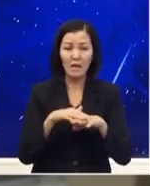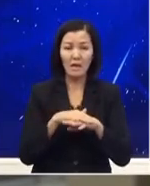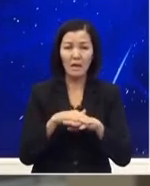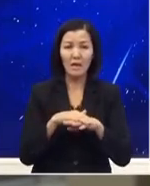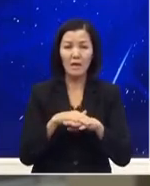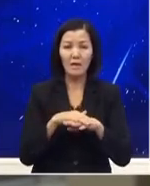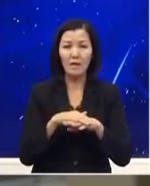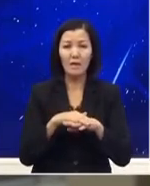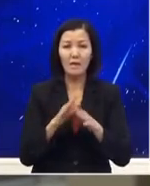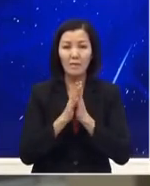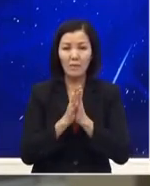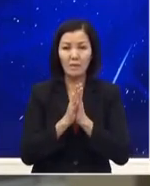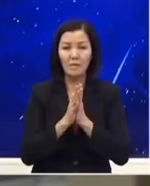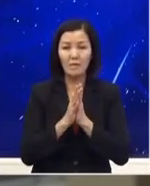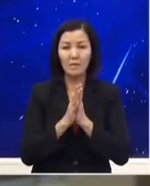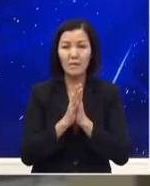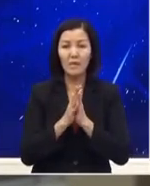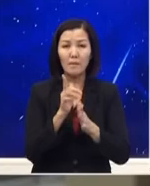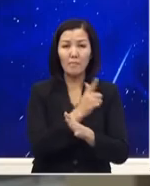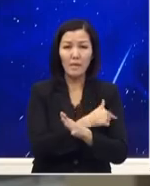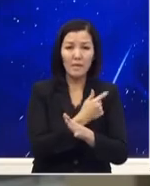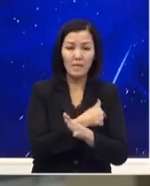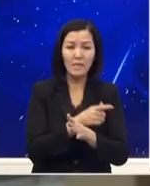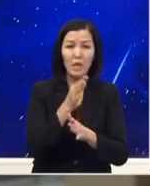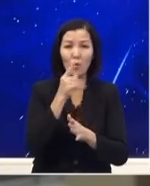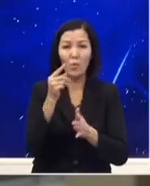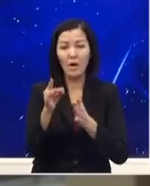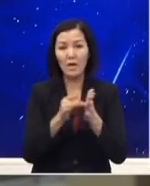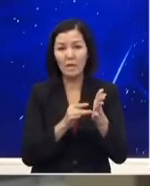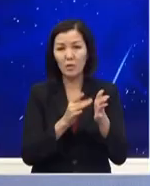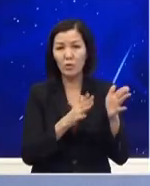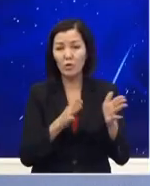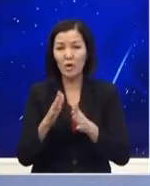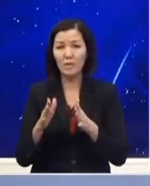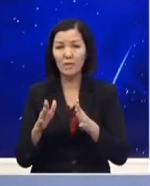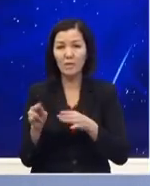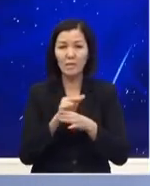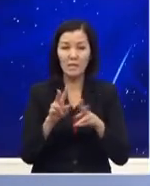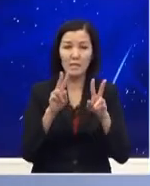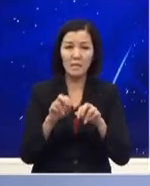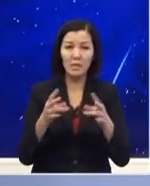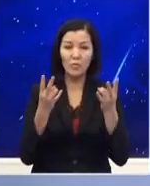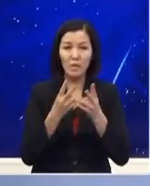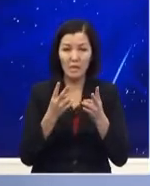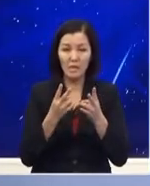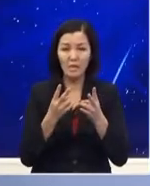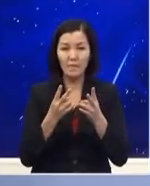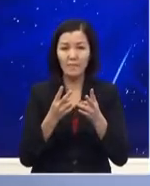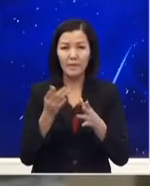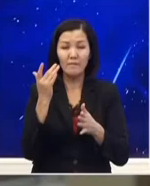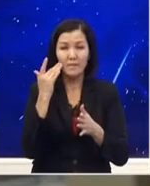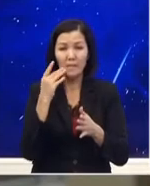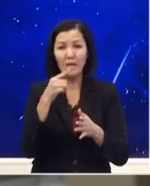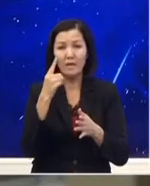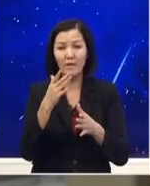айтарым, арнайы ем алудан қашпаңыздар, уақытылы, тұрақты скринингтерден өтіп отырыңыздар. Біз әрдайым